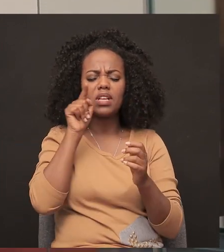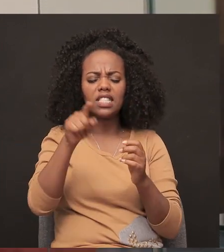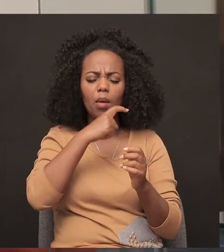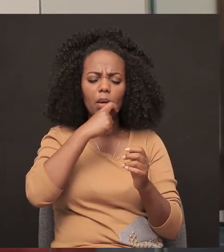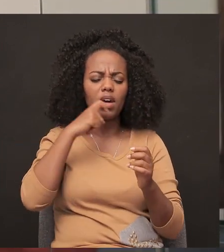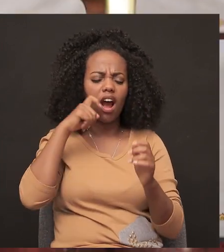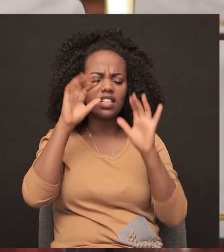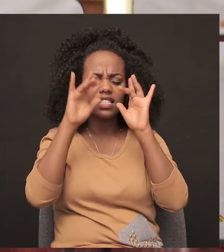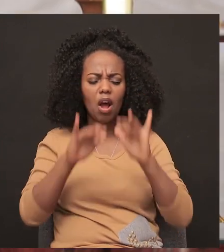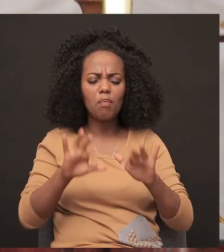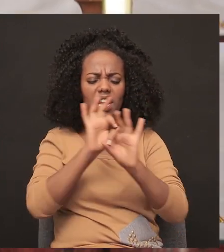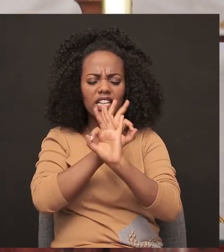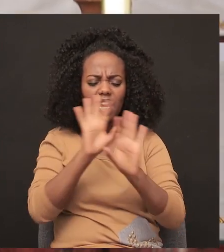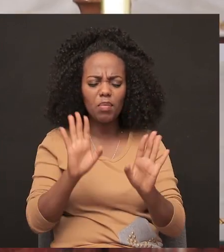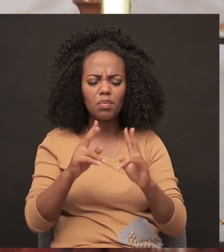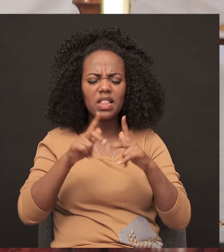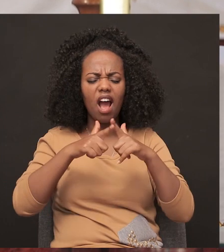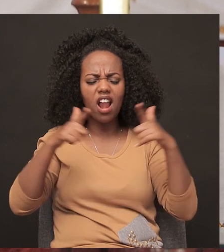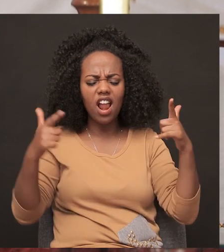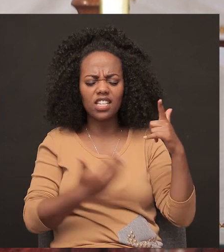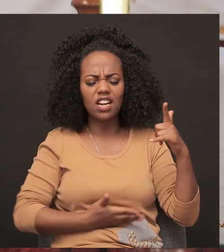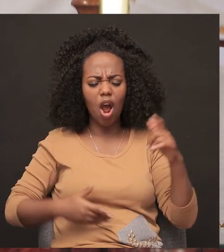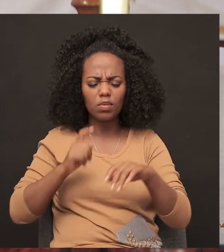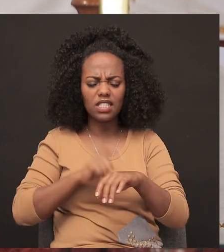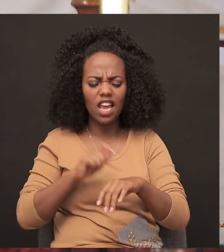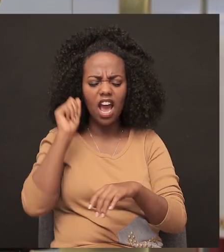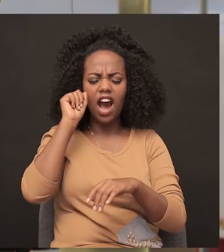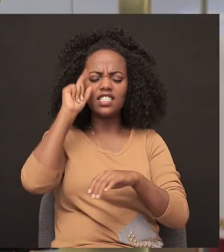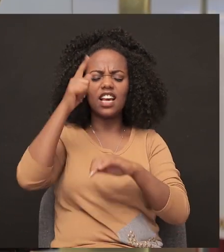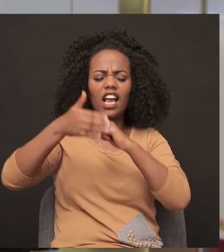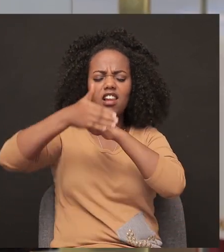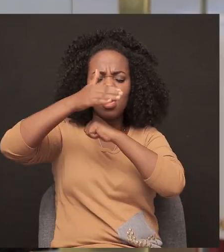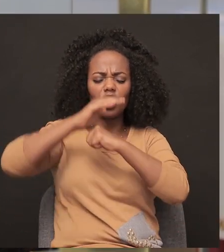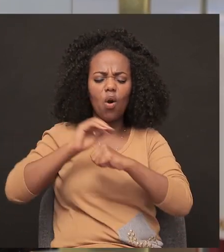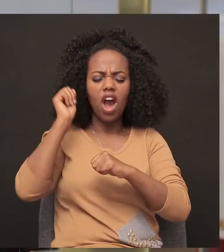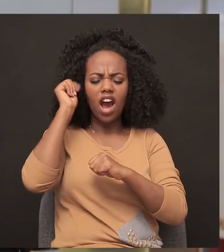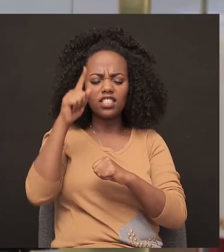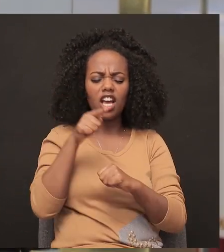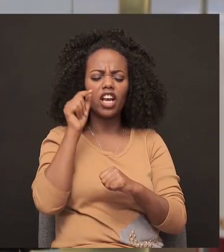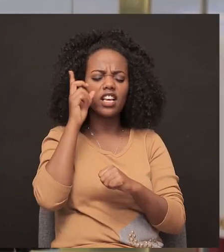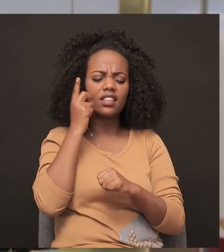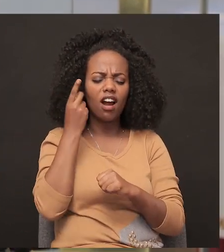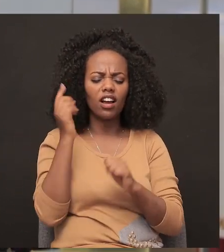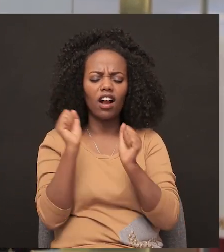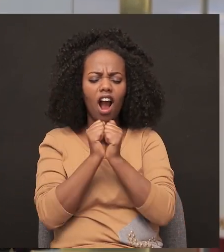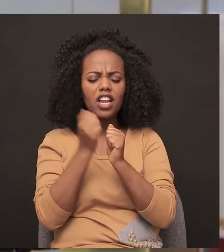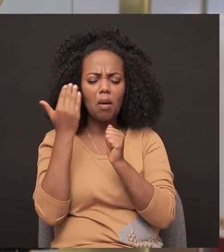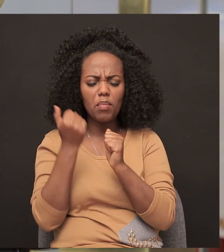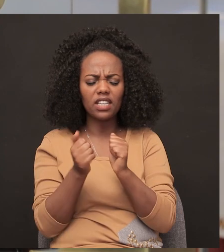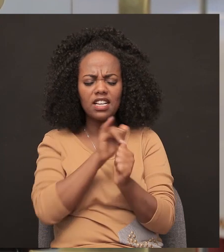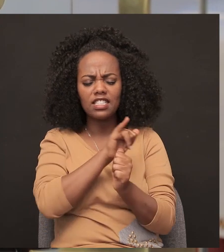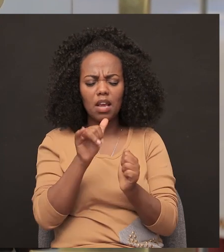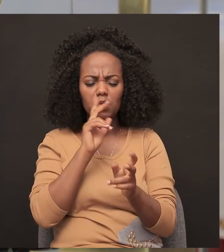ዝናብ በሌለበት በታላቅ በረሃብ ጊዜ አንተ እንደከለልከው አንተ ከሱ ጋር ሆነህ እንዳስመለጥከው